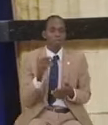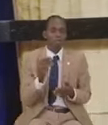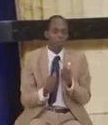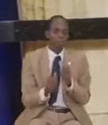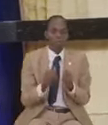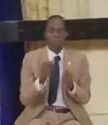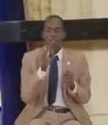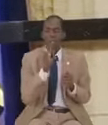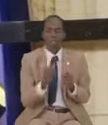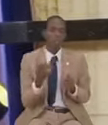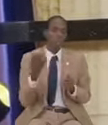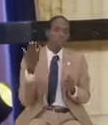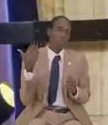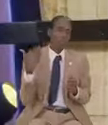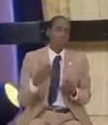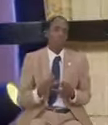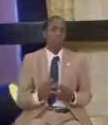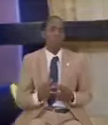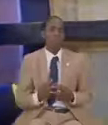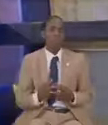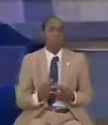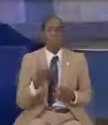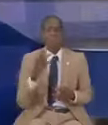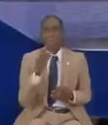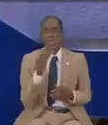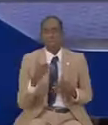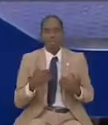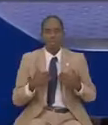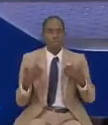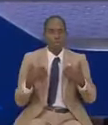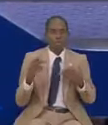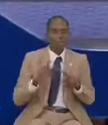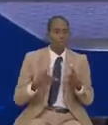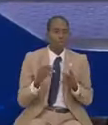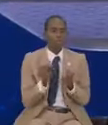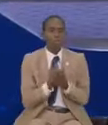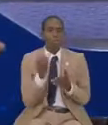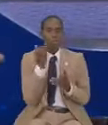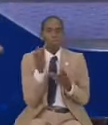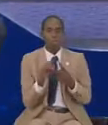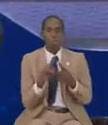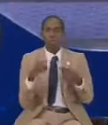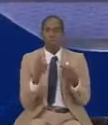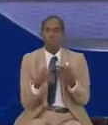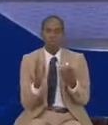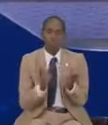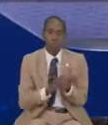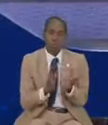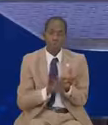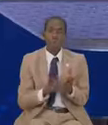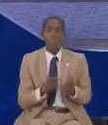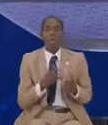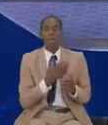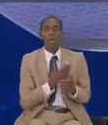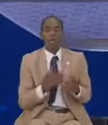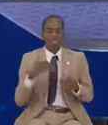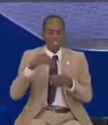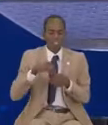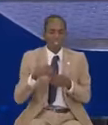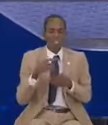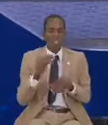à partager pour toi mais voyez Dieu ramène ce qui est passé il y a des gens et les jeunes hommes les gens qui vont à l'école il y a l'école